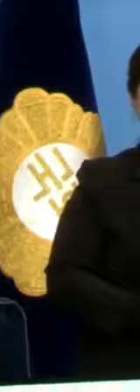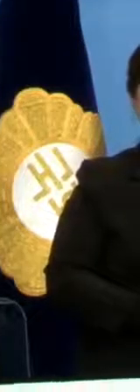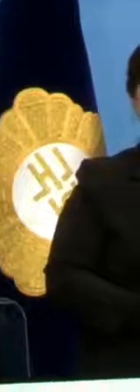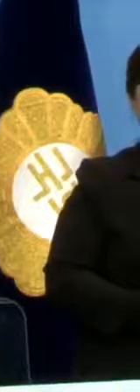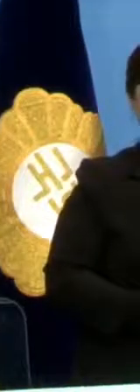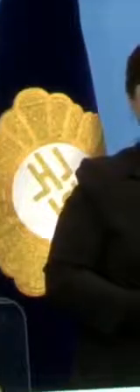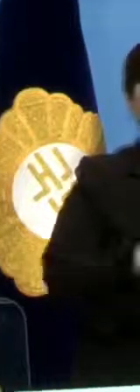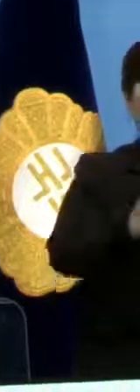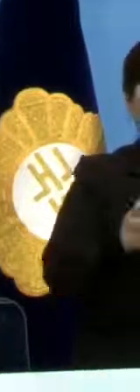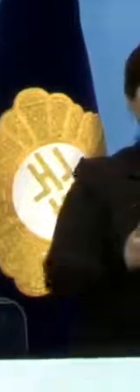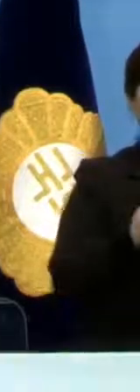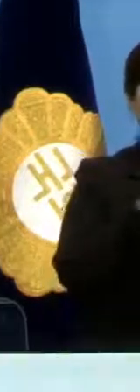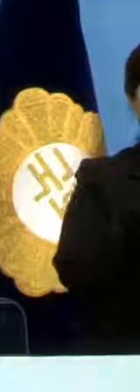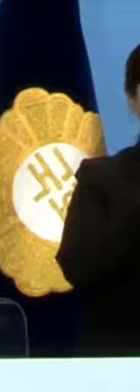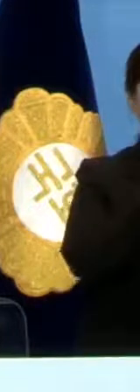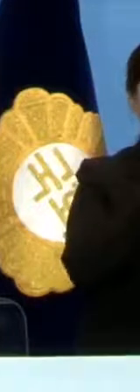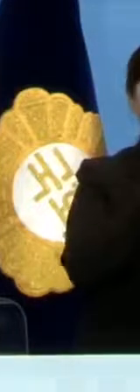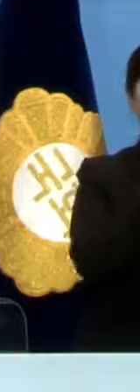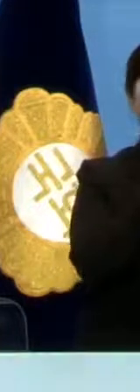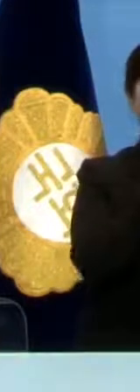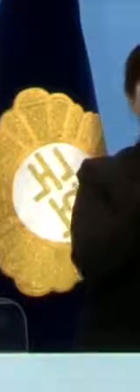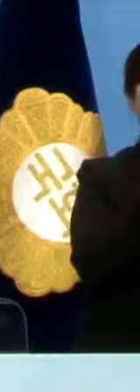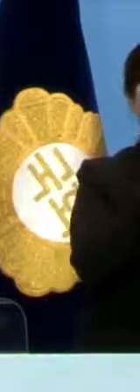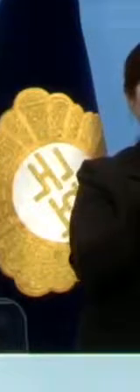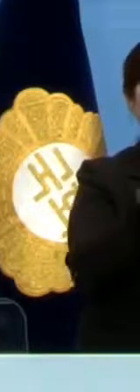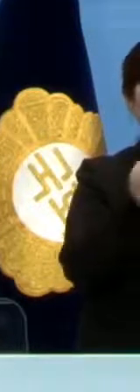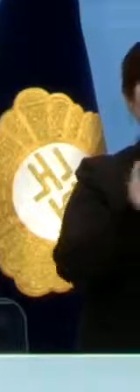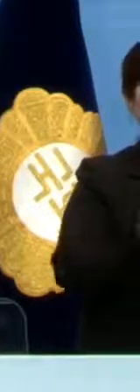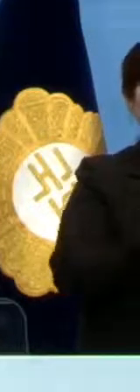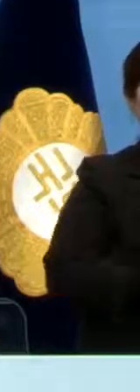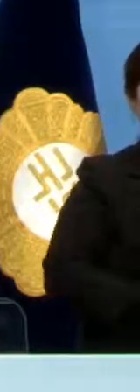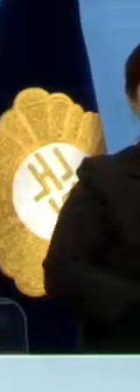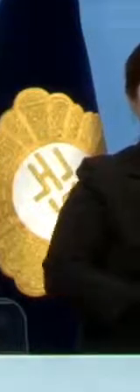네, 아까 제가 소재 말씀을 드렸지만요.